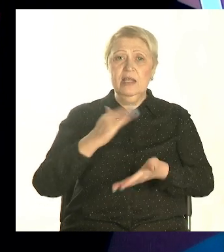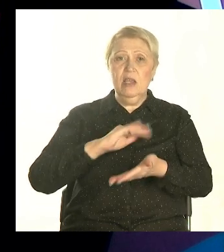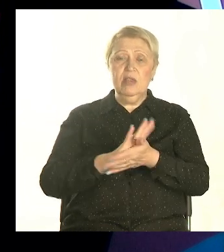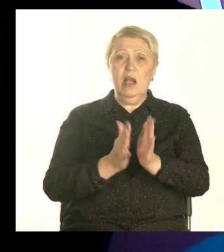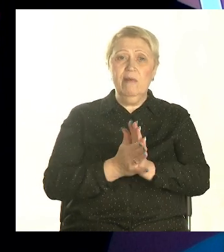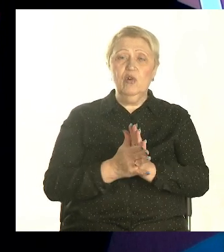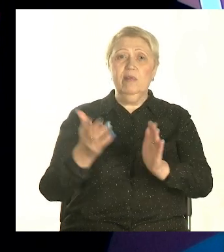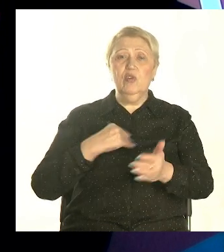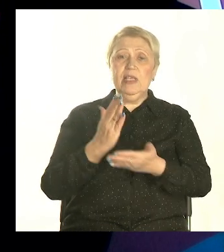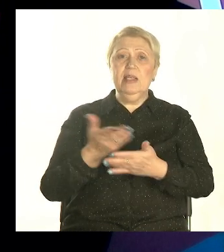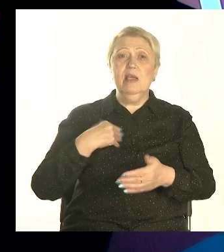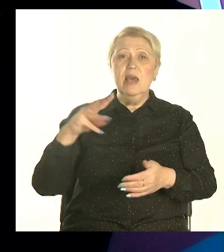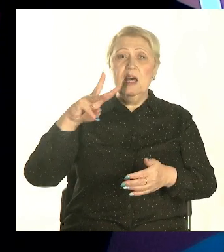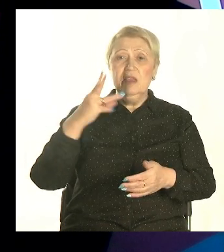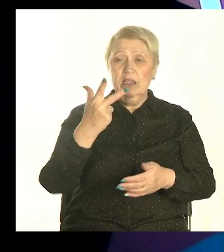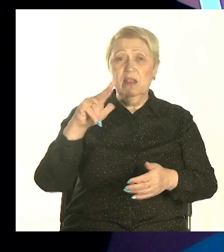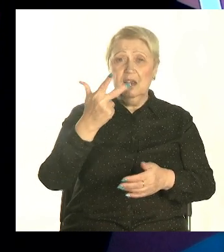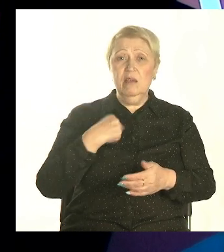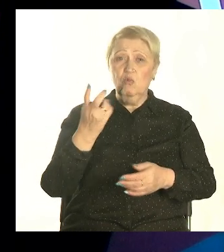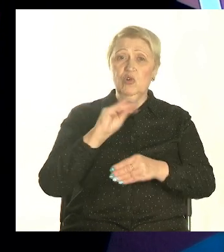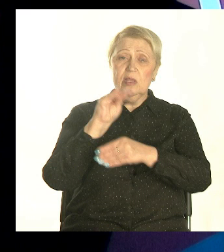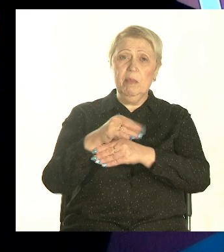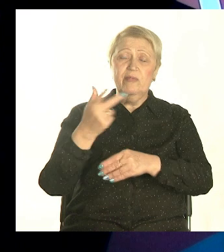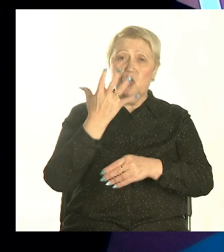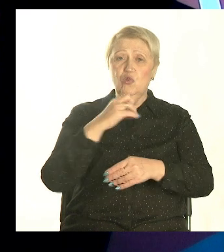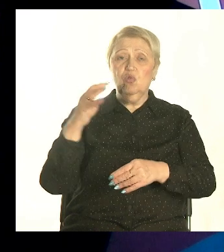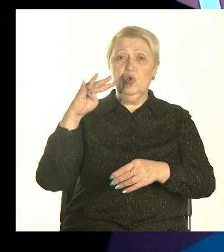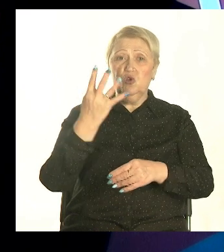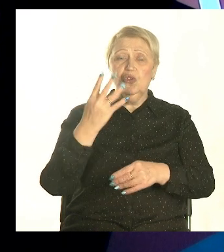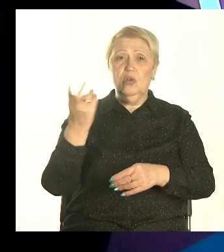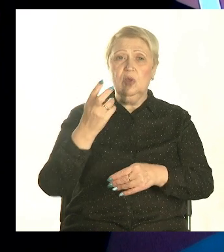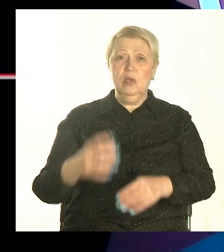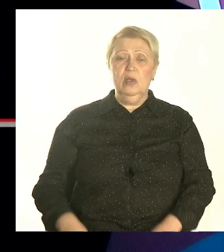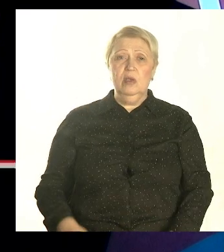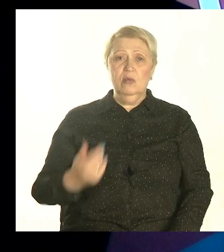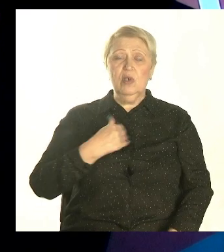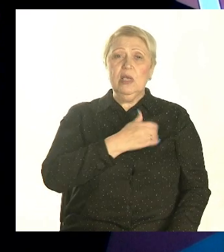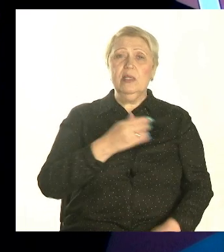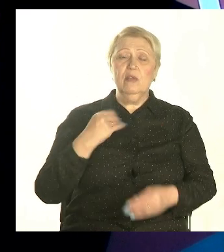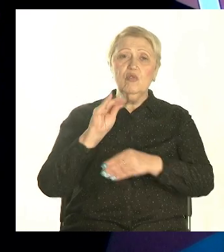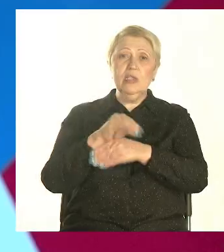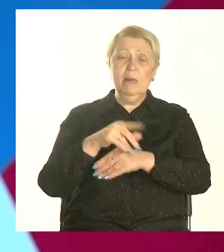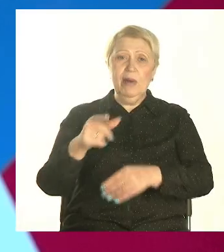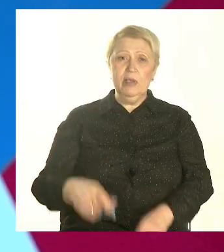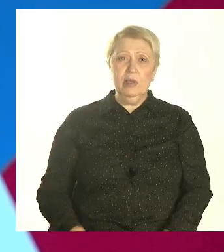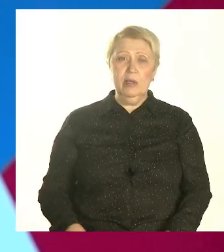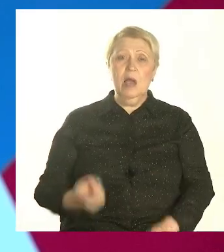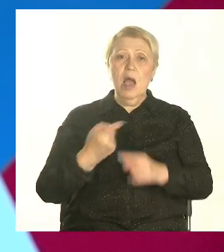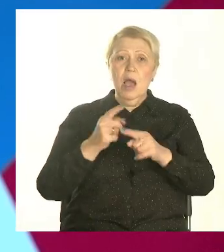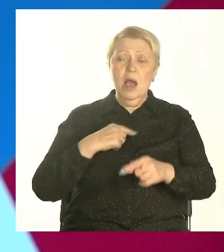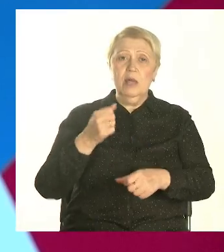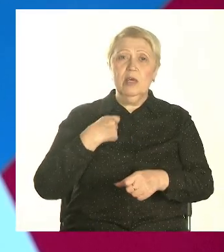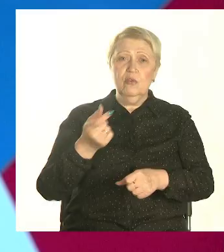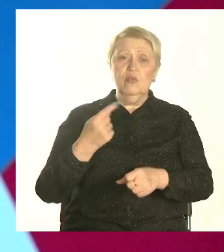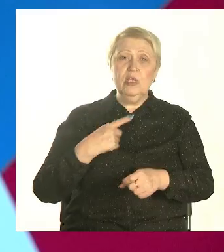стало не 3, а 4. И когда говорят, извините, у нас 3 контейнера, нам не хватает, поставьте 4. Это должны сделать собственники. Это